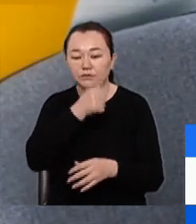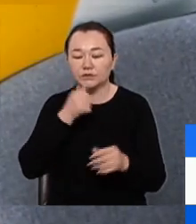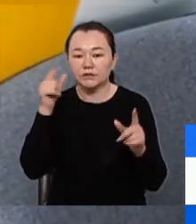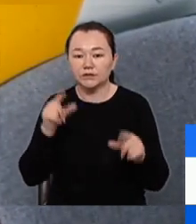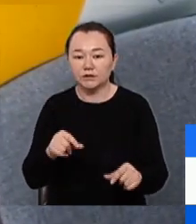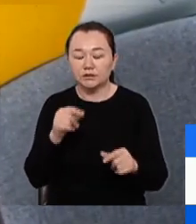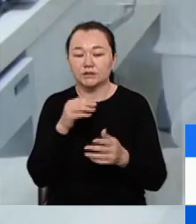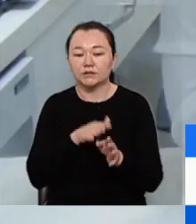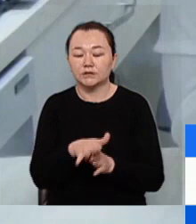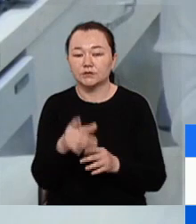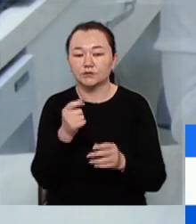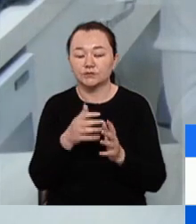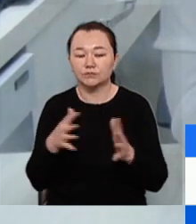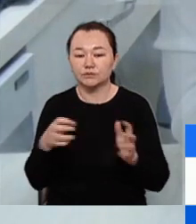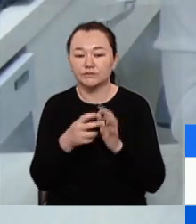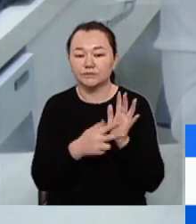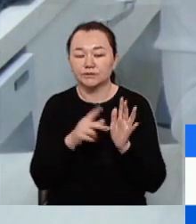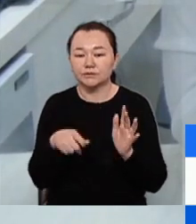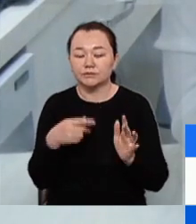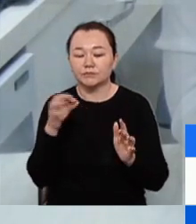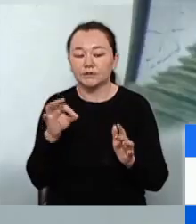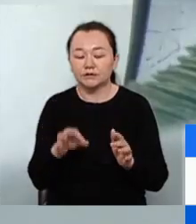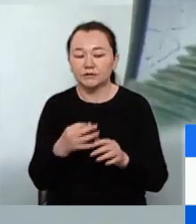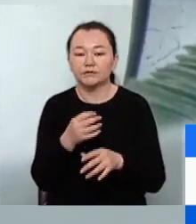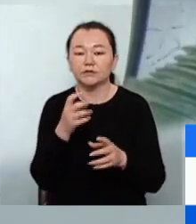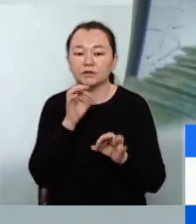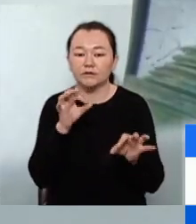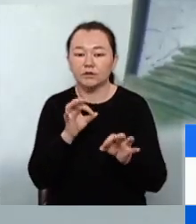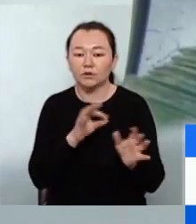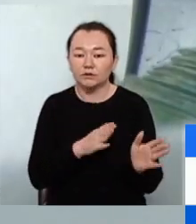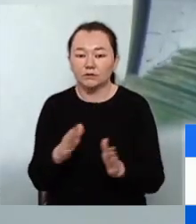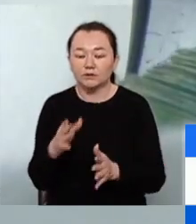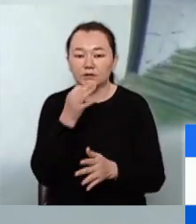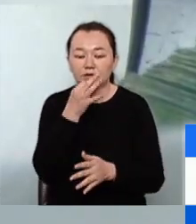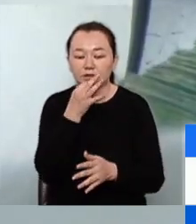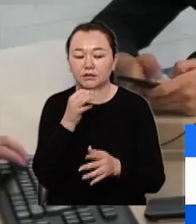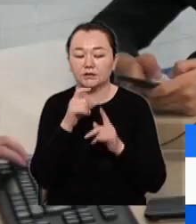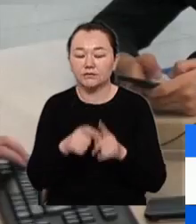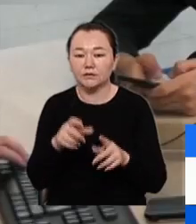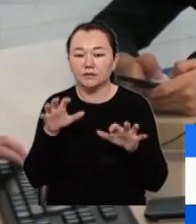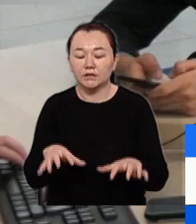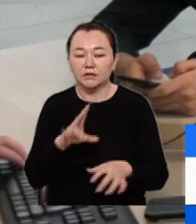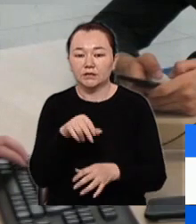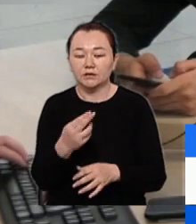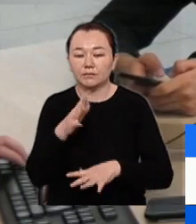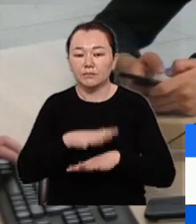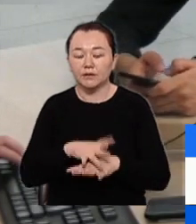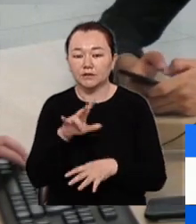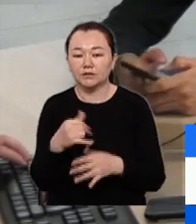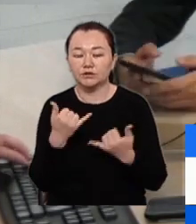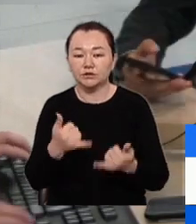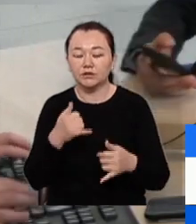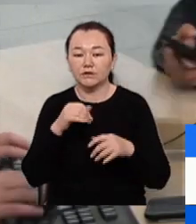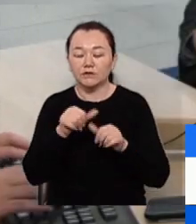снизилась и составила чуть больше 18 процентов Однако говорить о стабильности рано по словам председателя Национального банка на